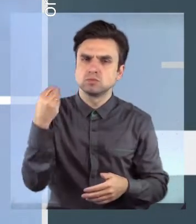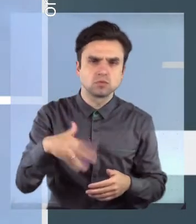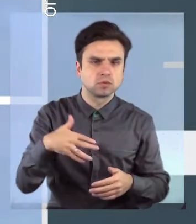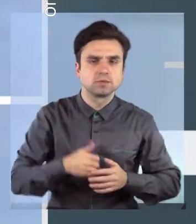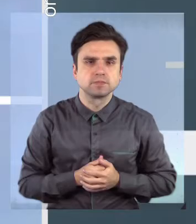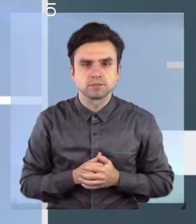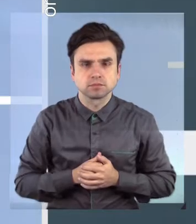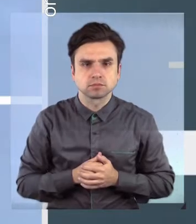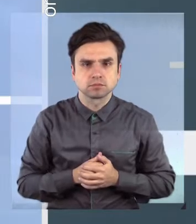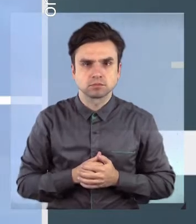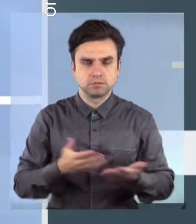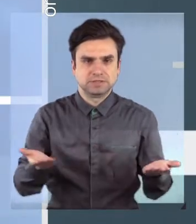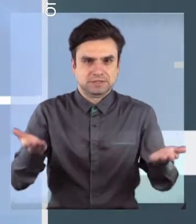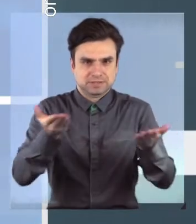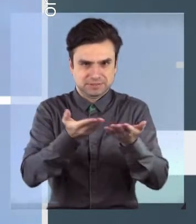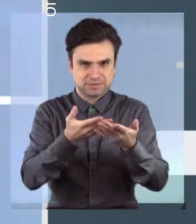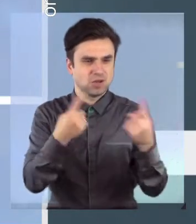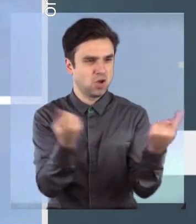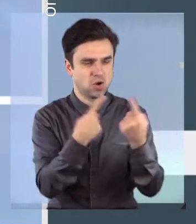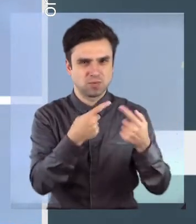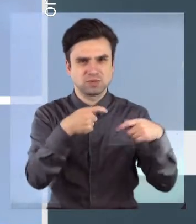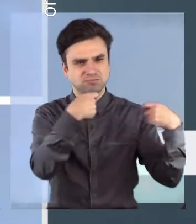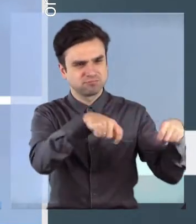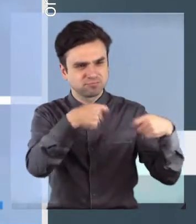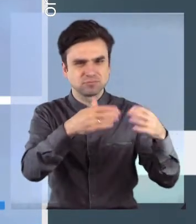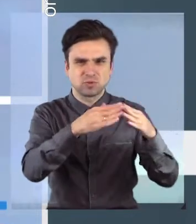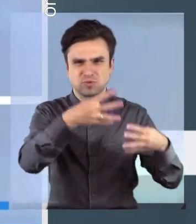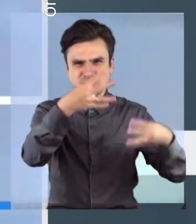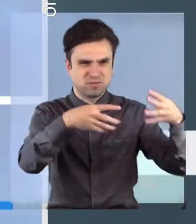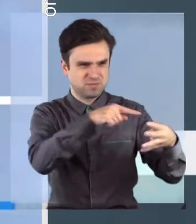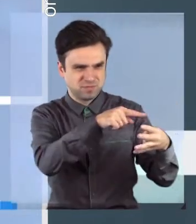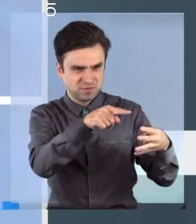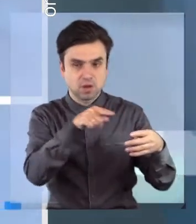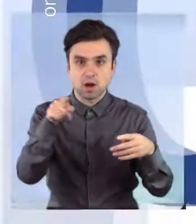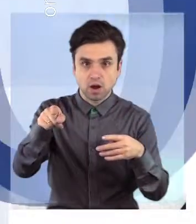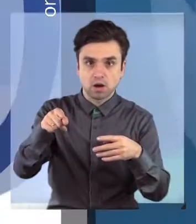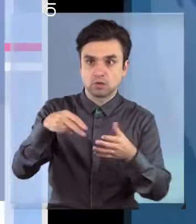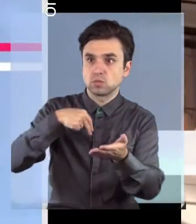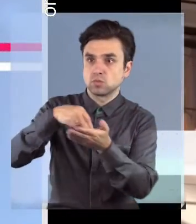ринковою ціною на ринку нерухомості завищена в 7 разів.